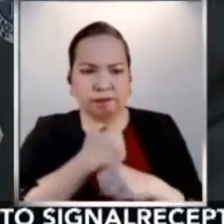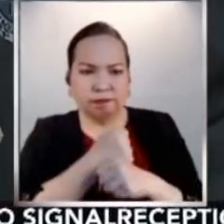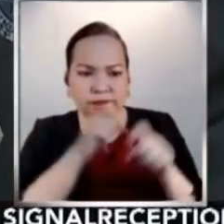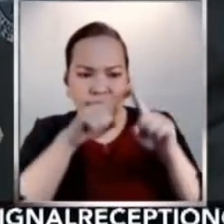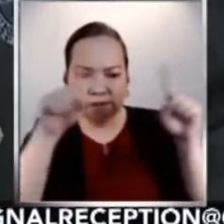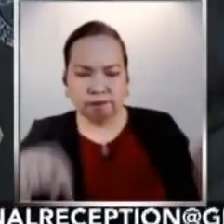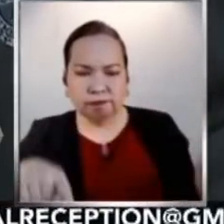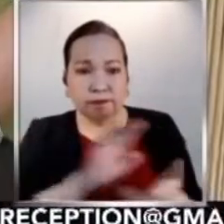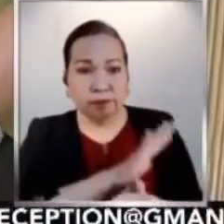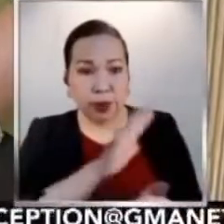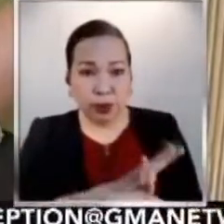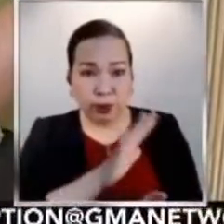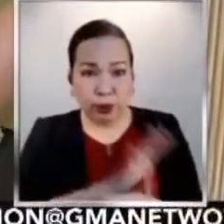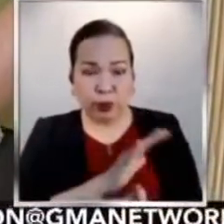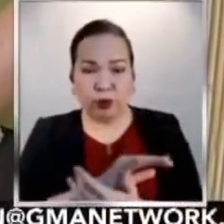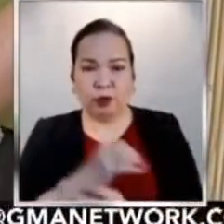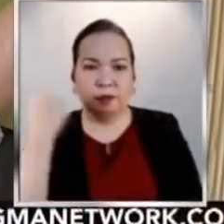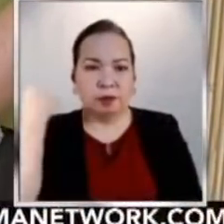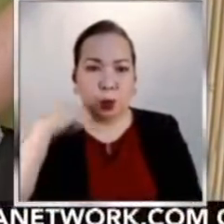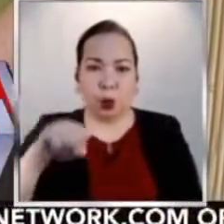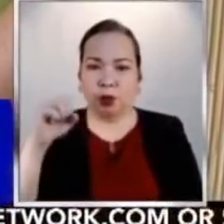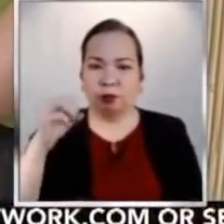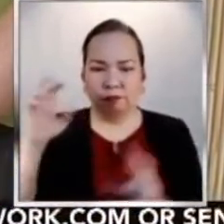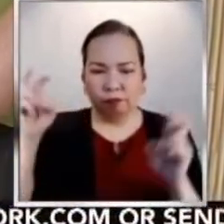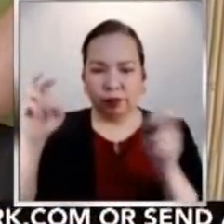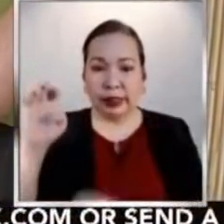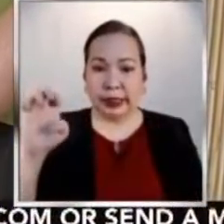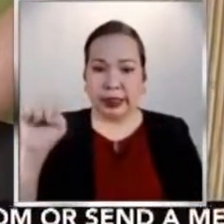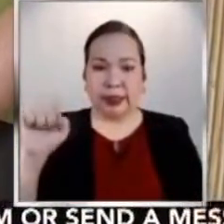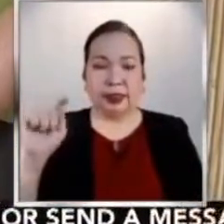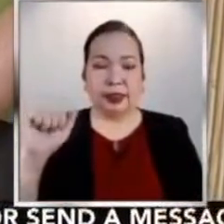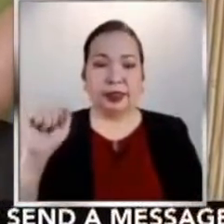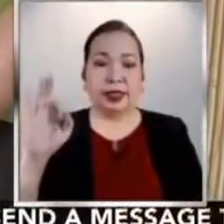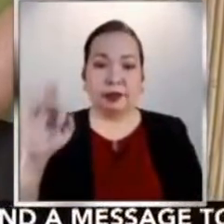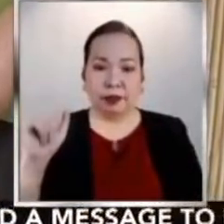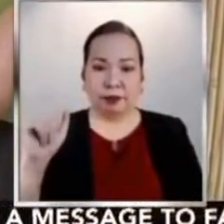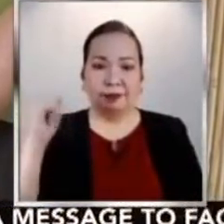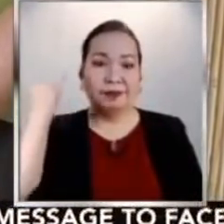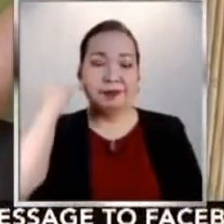or estafa. John Consulta, Nakatutok, 24 Horas.